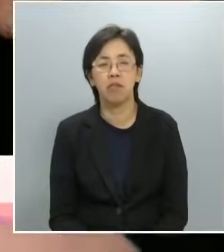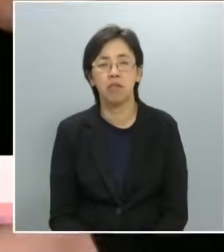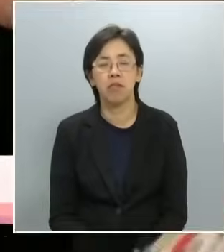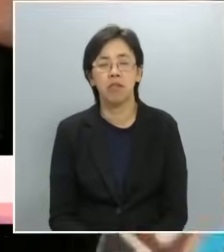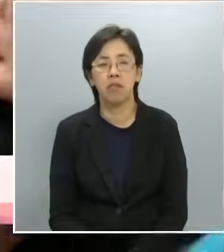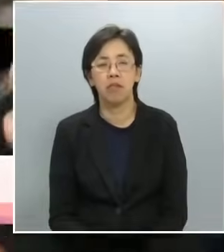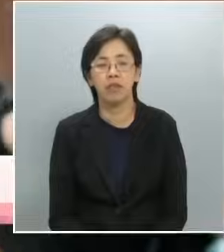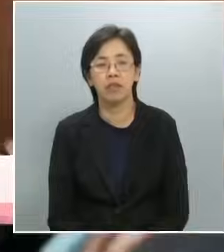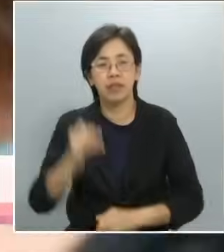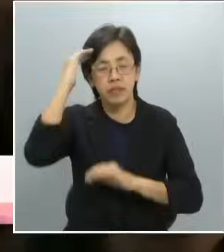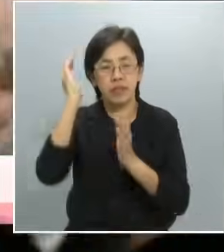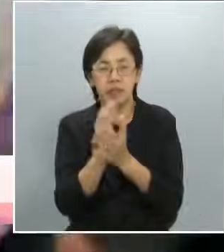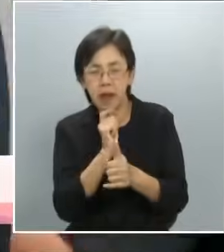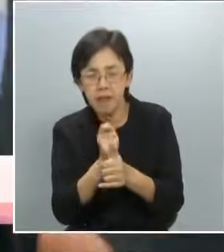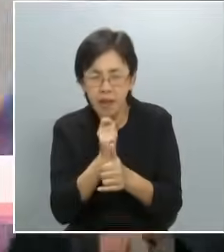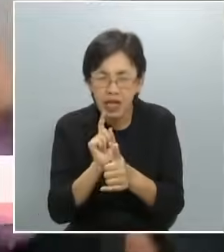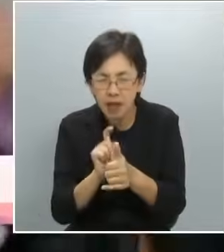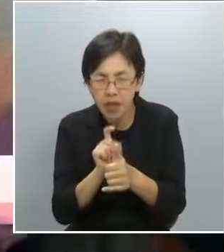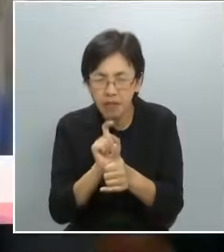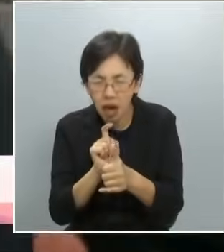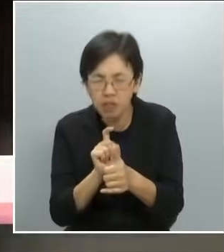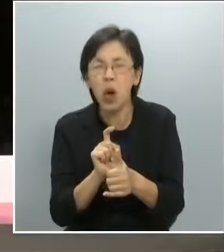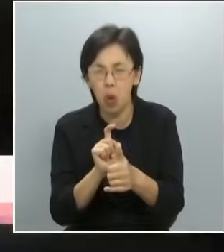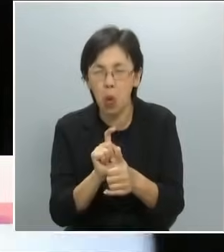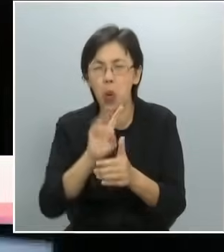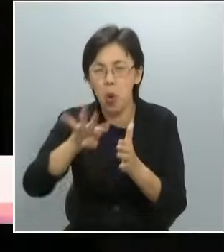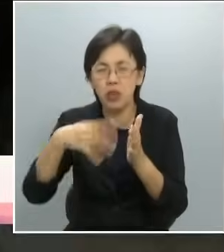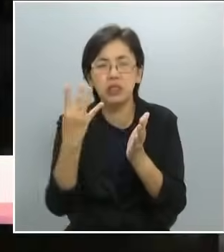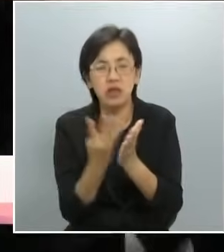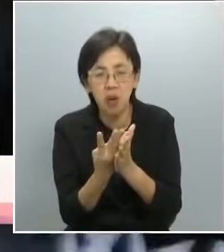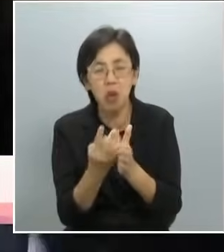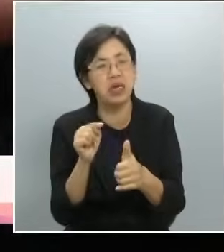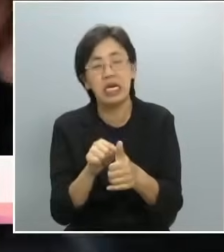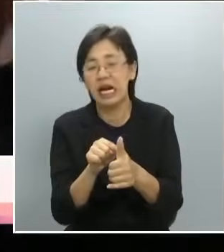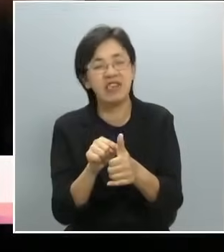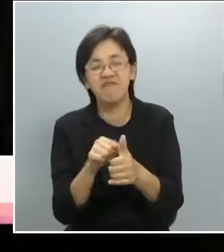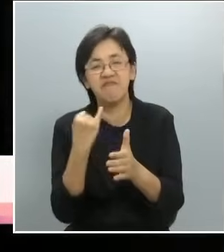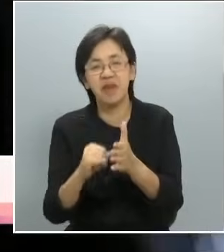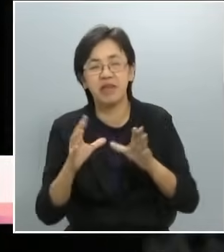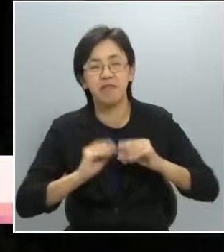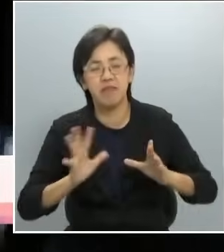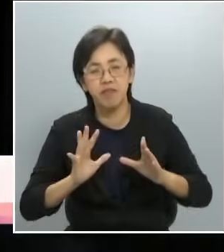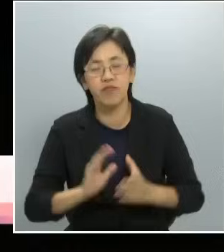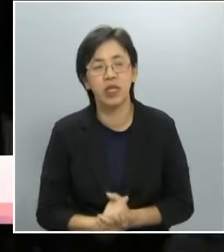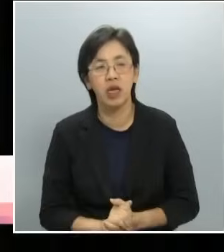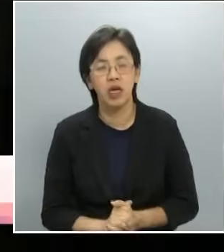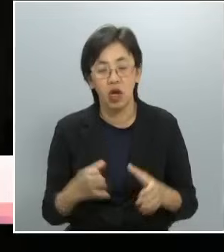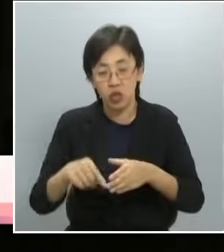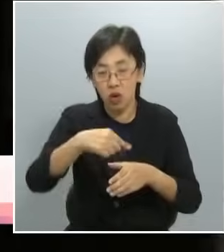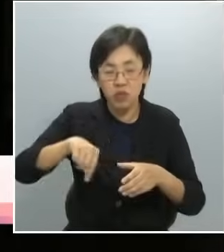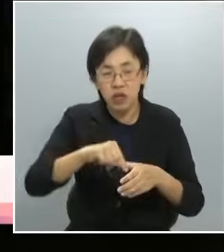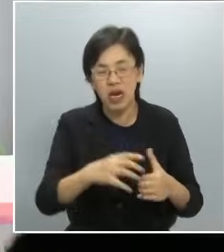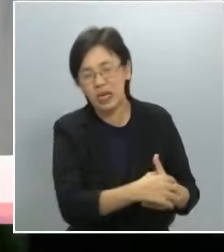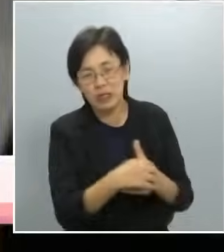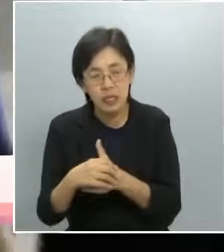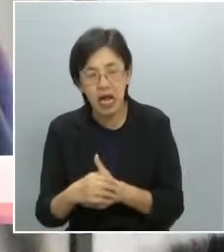่ตำรวจใช้เวลาสอบปากคำในต้นนานกว่า4ชั่วโมงนะคะยังคงให้การภาคเศษเบื้องต้นแจ้งข้อหาร่วมกันกันโชคทรัพย์โดยมีอาวุ